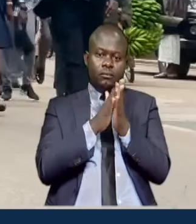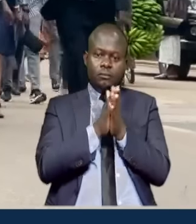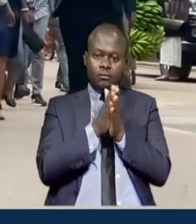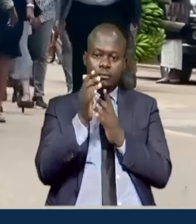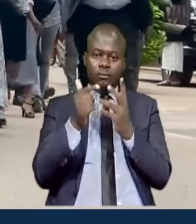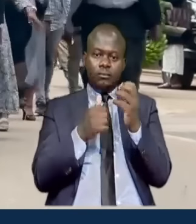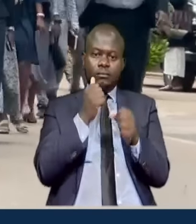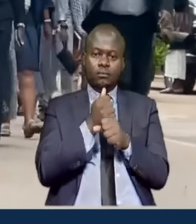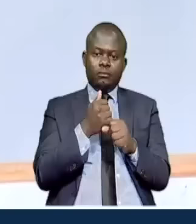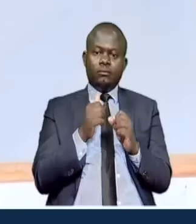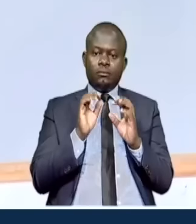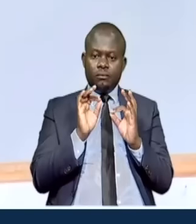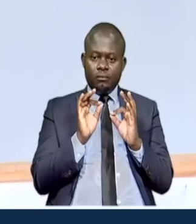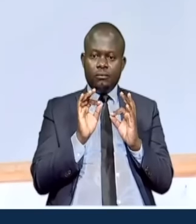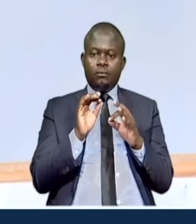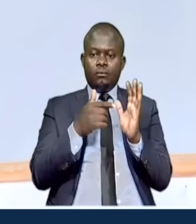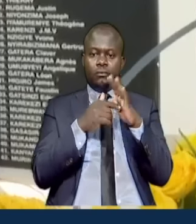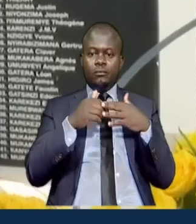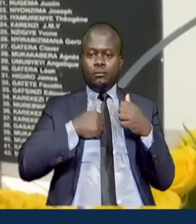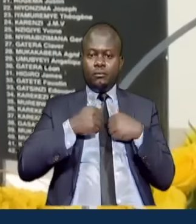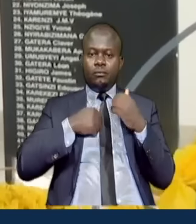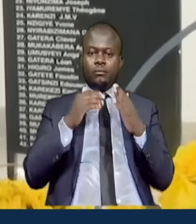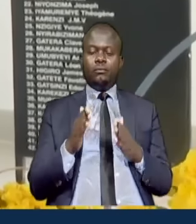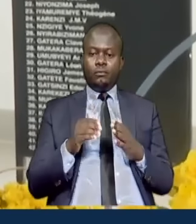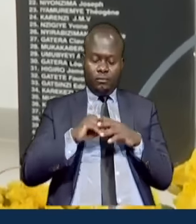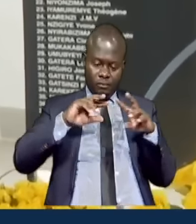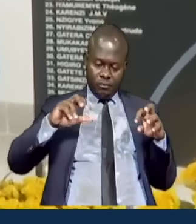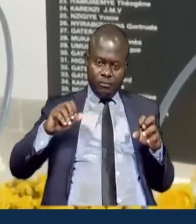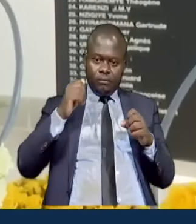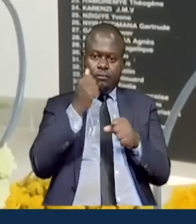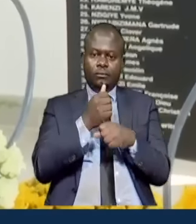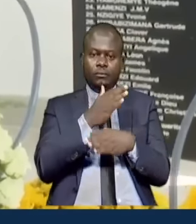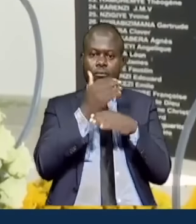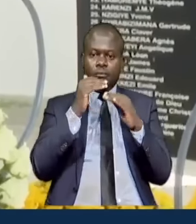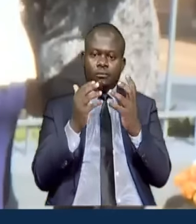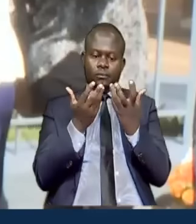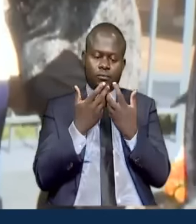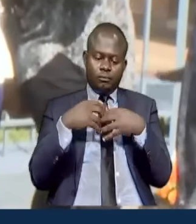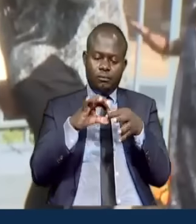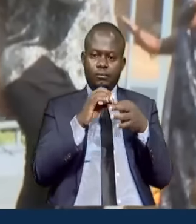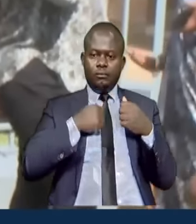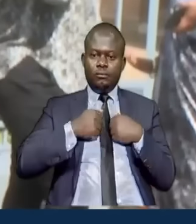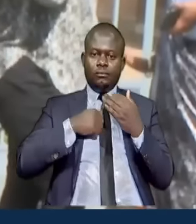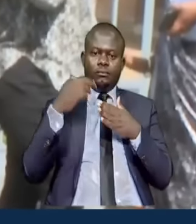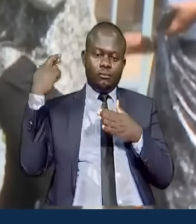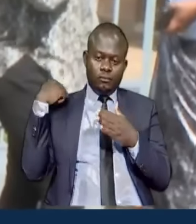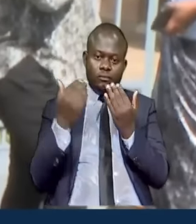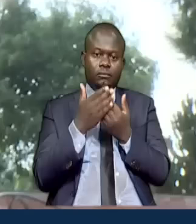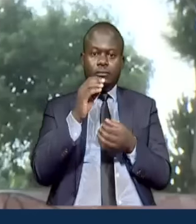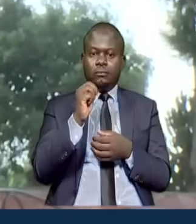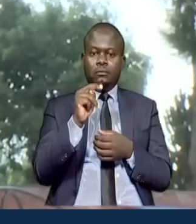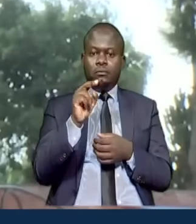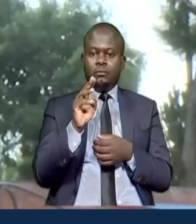mukora, kugira ikinyabupfura kiranga abanyarwanda. Mu bushakashatsi bwakozwe na Minisiteri y'Ubumwe bw'Abanyarwanda n'Inshingano Mboneragihugu